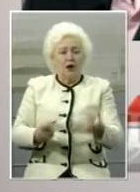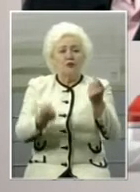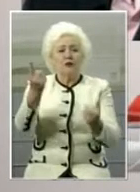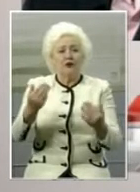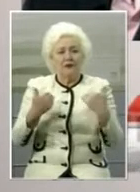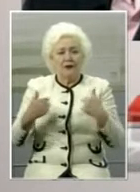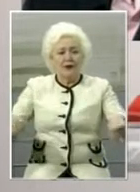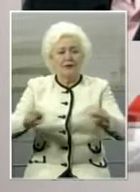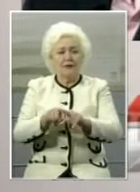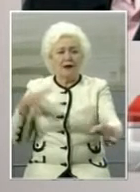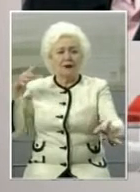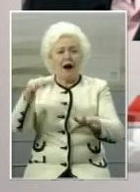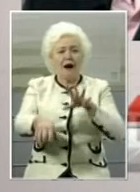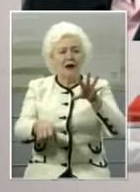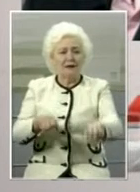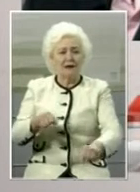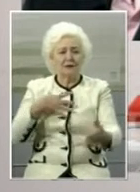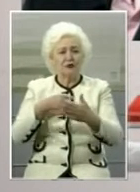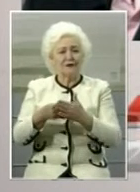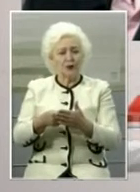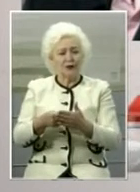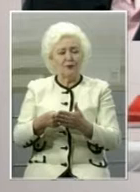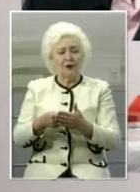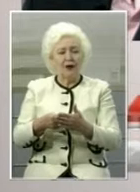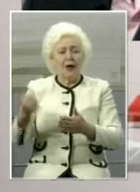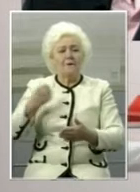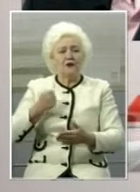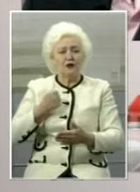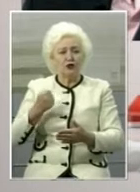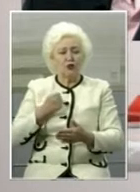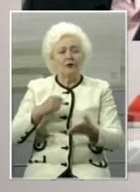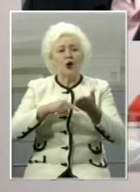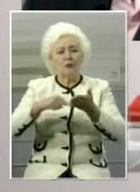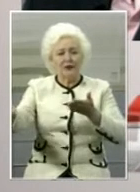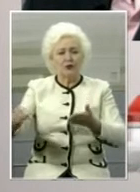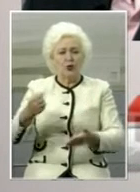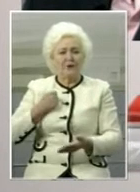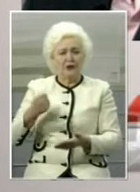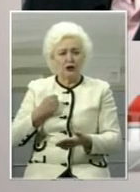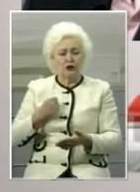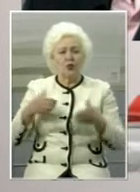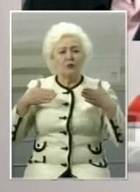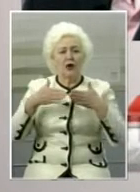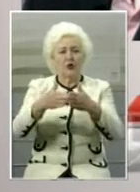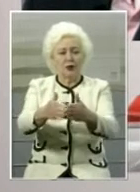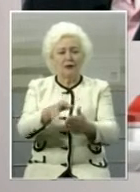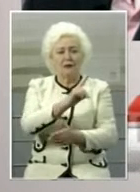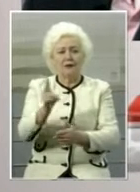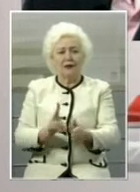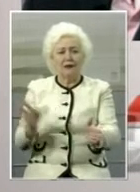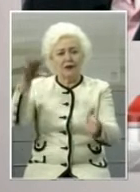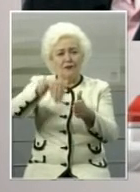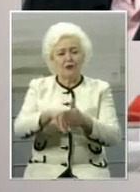себе як агресор своїми військовими, підкреслюю, військовими кораблями, які